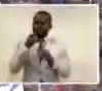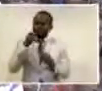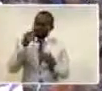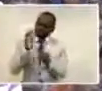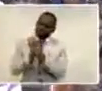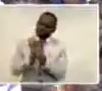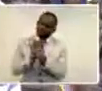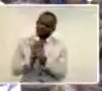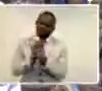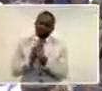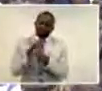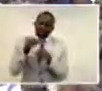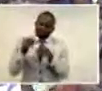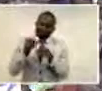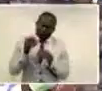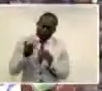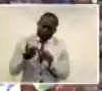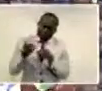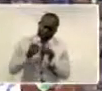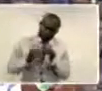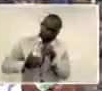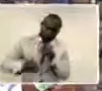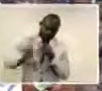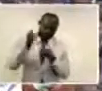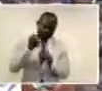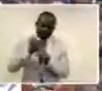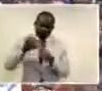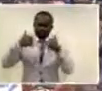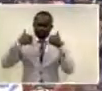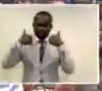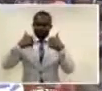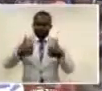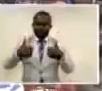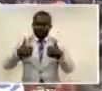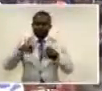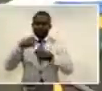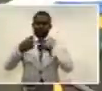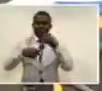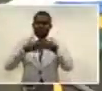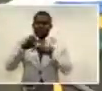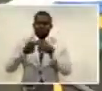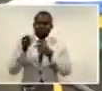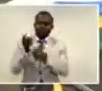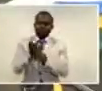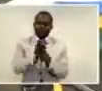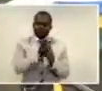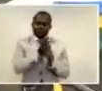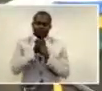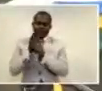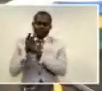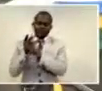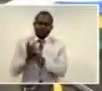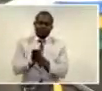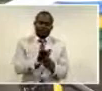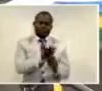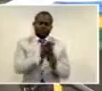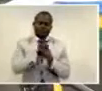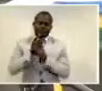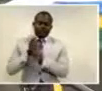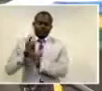tubizeza ko tugiye gukomeza kunoza imikorere tuzakomeza kwita ku mutekano